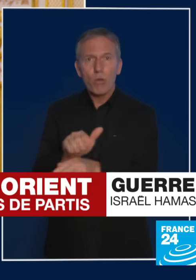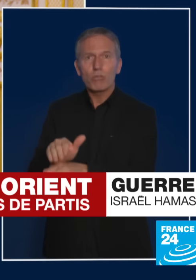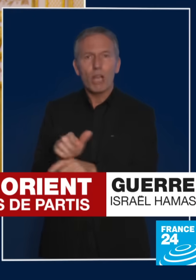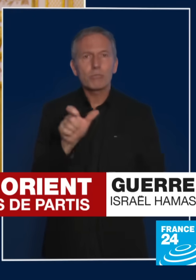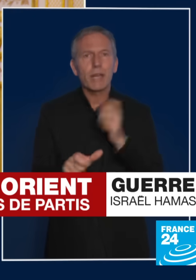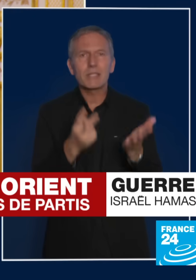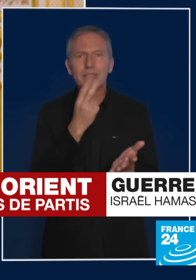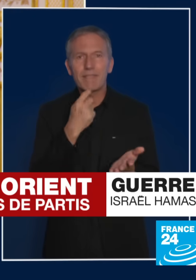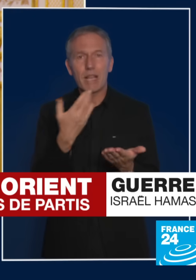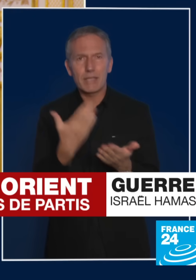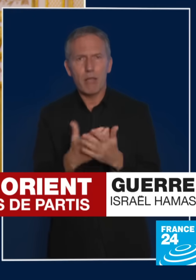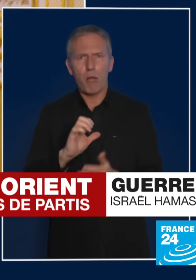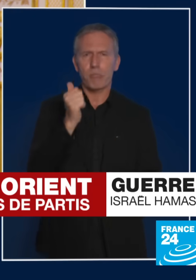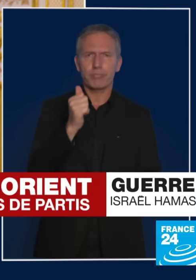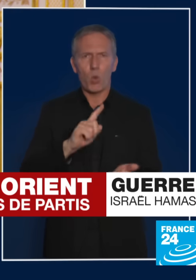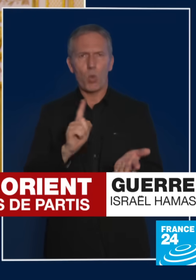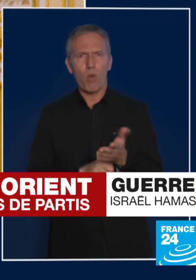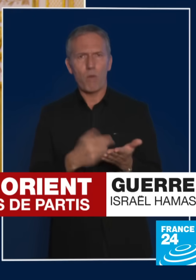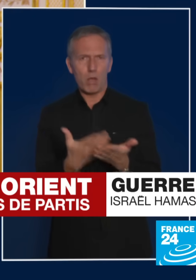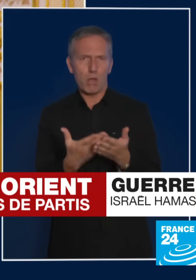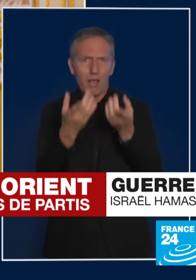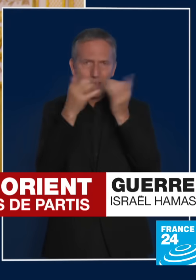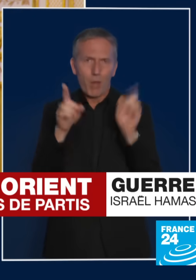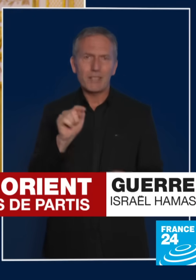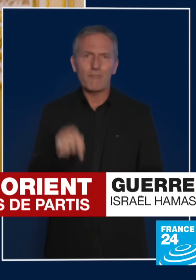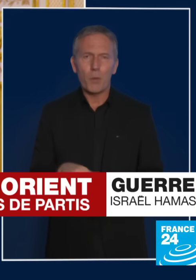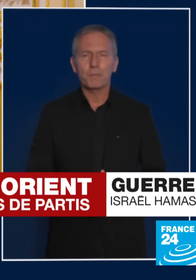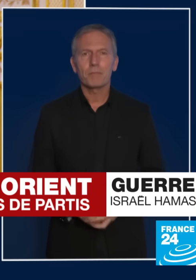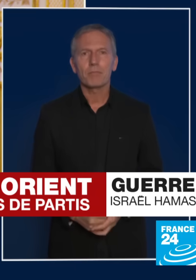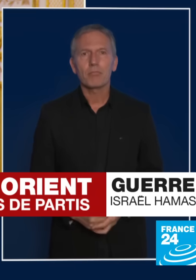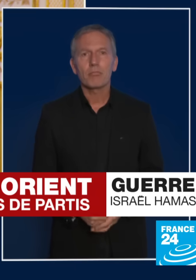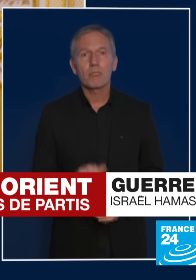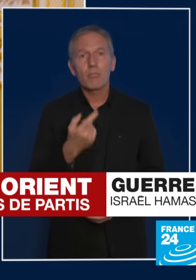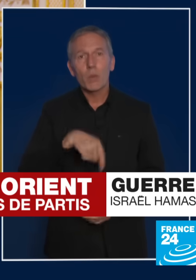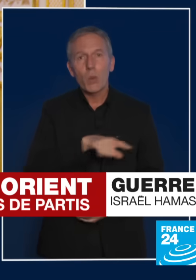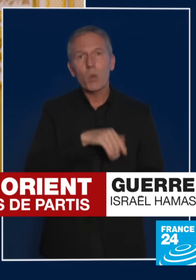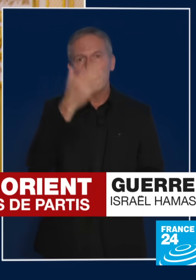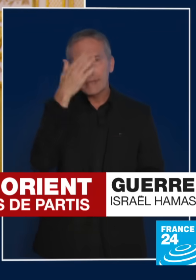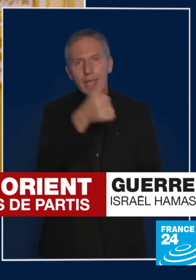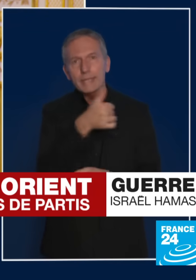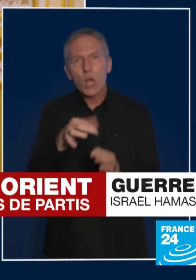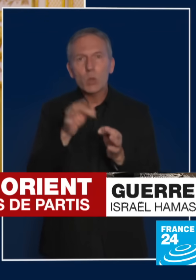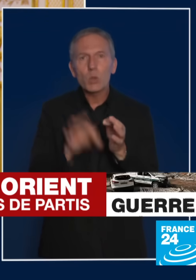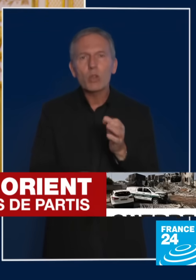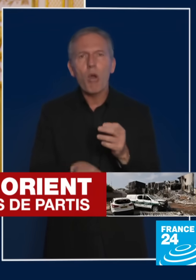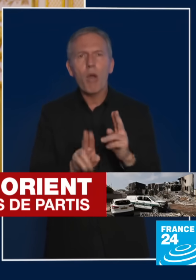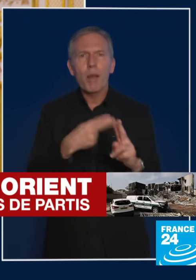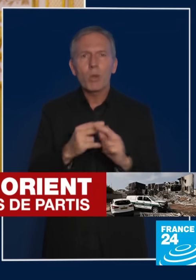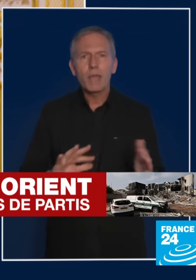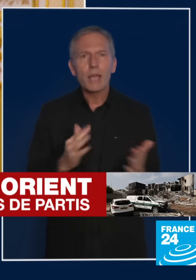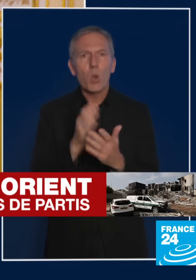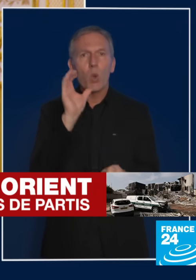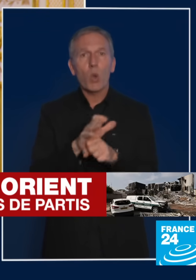car c'est là le devoir des démocraties nous savons que la seule réponse au terrorisme la seule possible